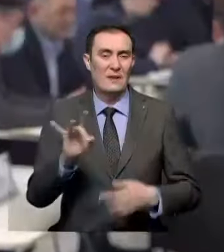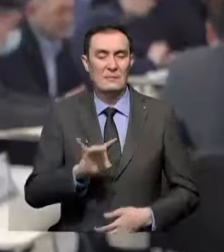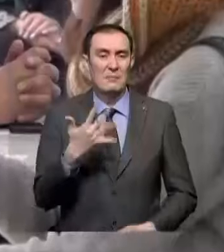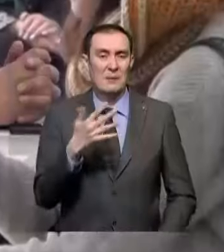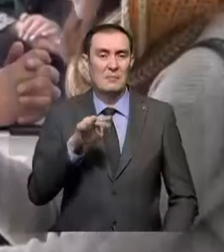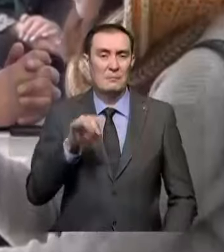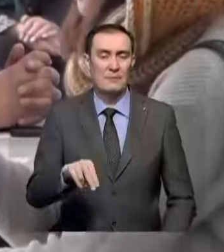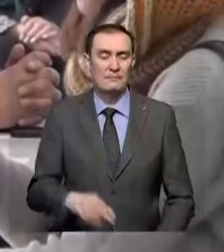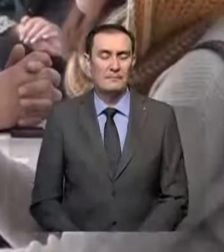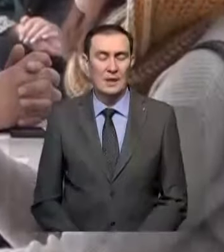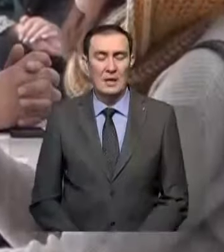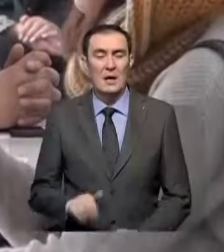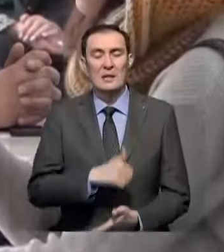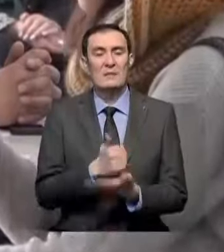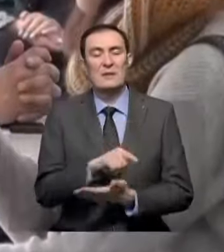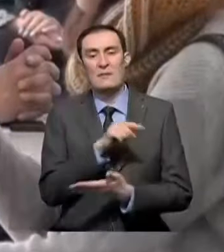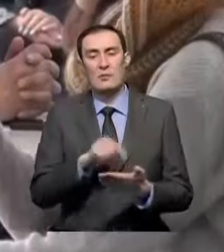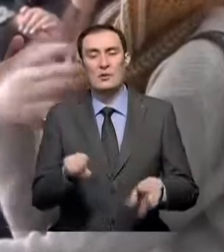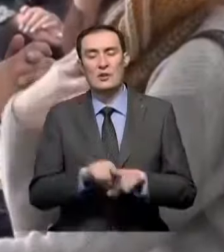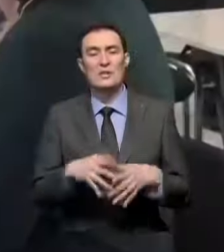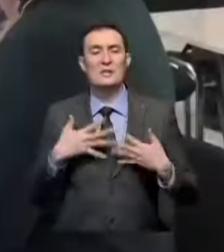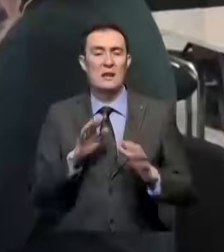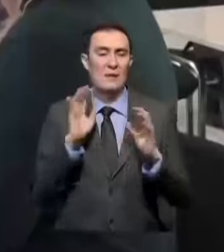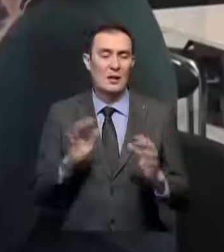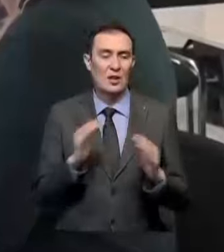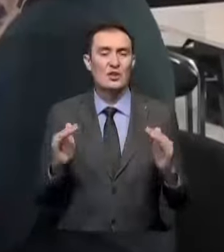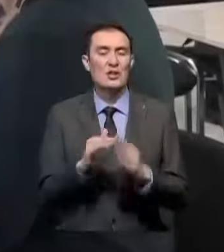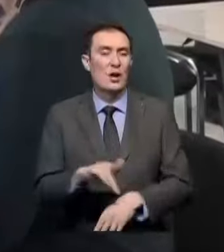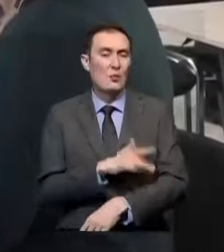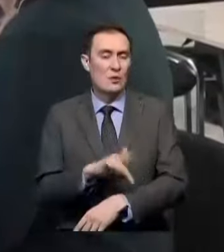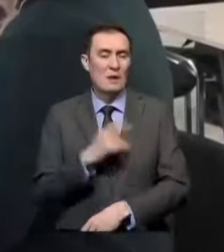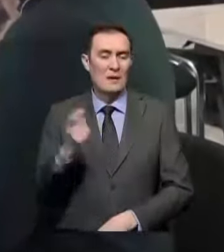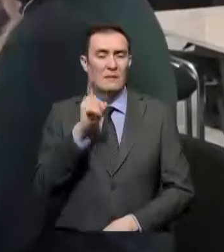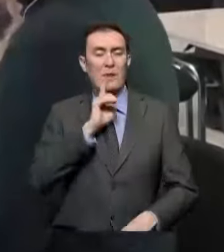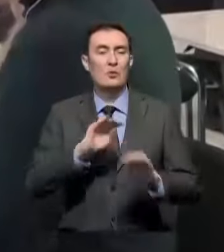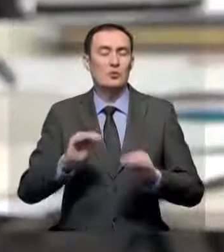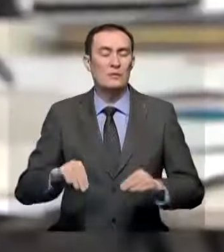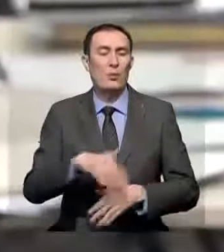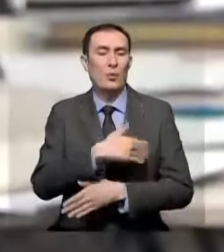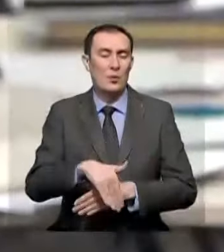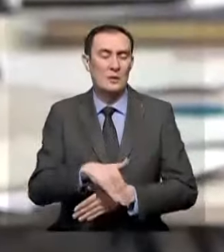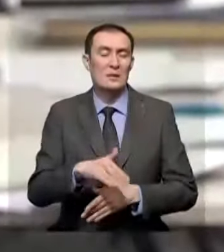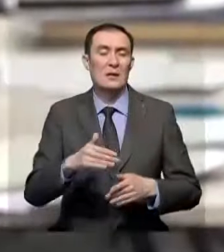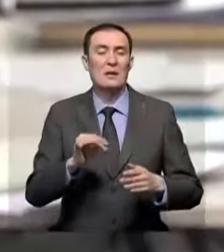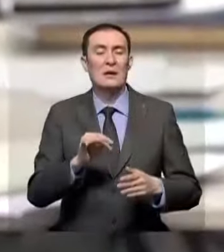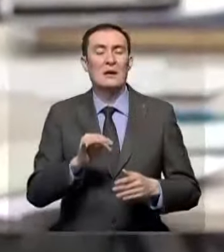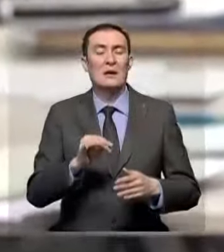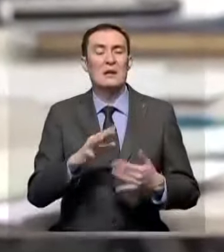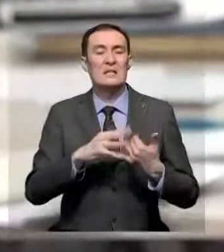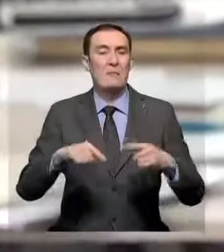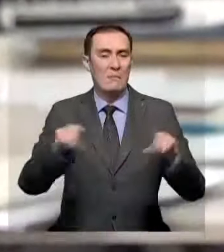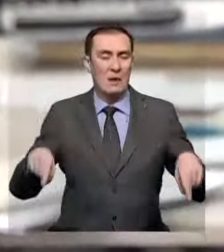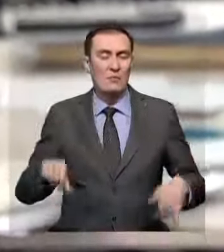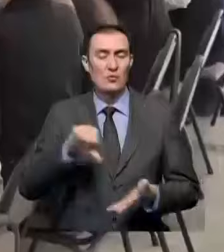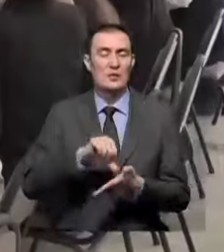5 МРП. Также основные вопросы от горожан касались здравоохранения, жилищно-коммунального хозяйства, благоустройства городских улиц и дворов и паевых земель. Всего во